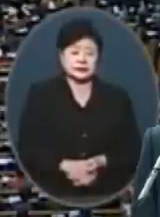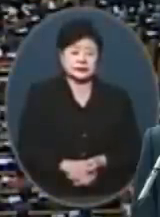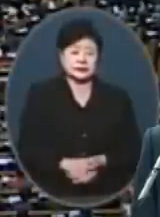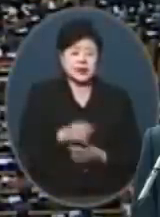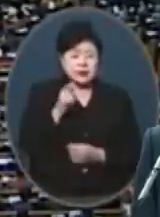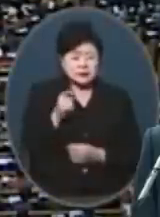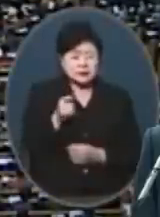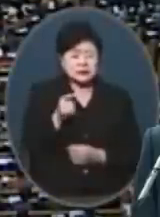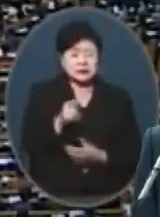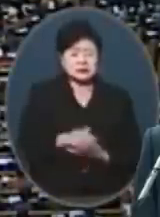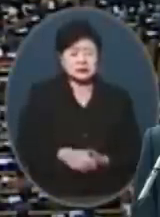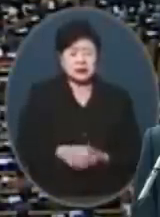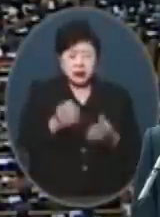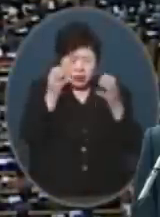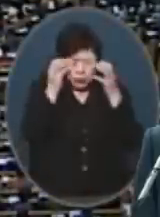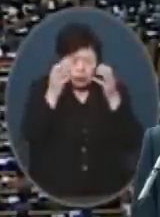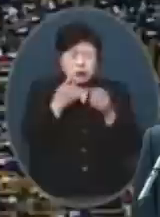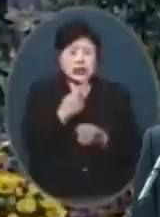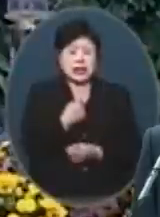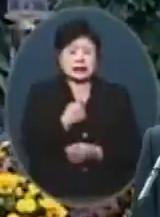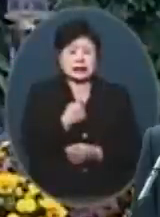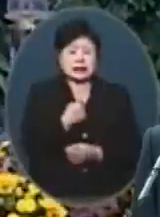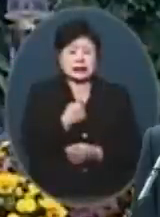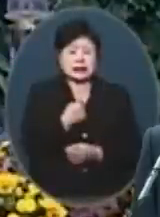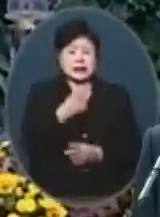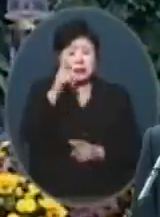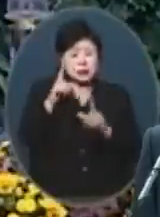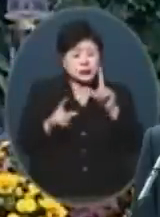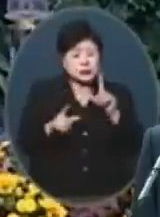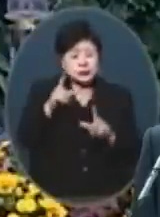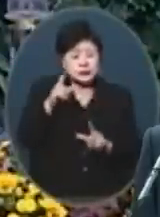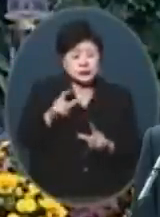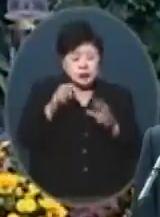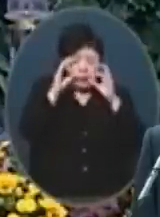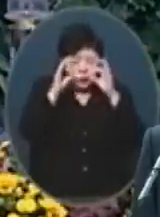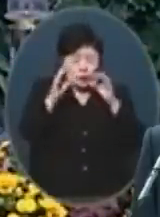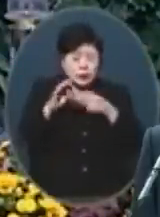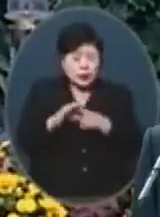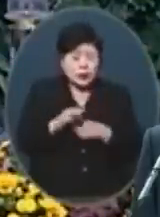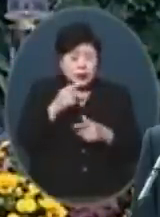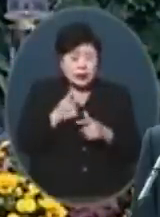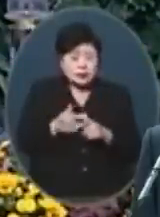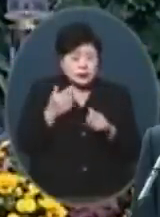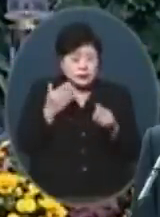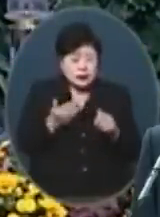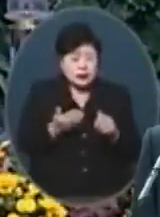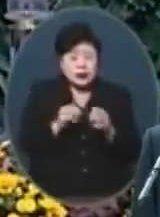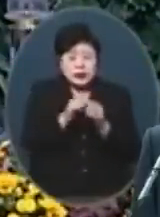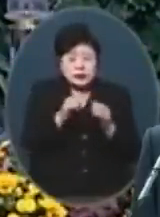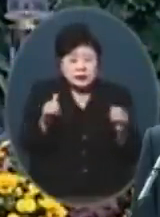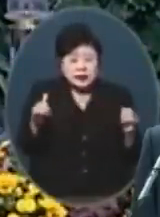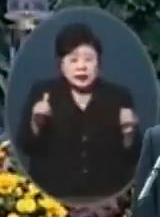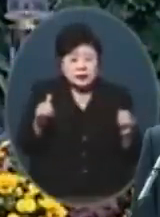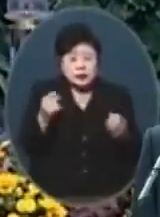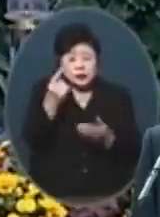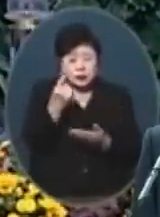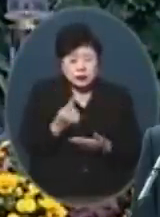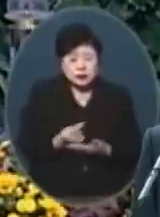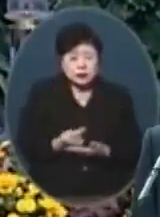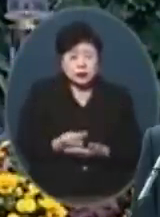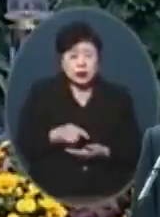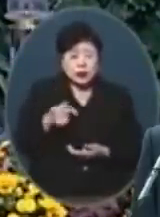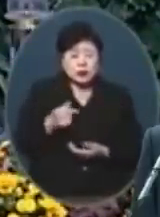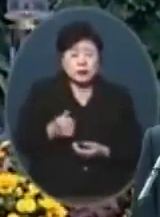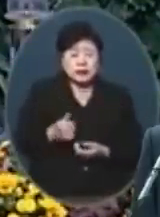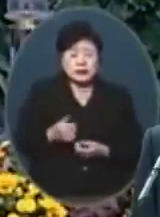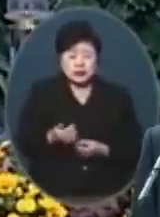그의 고통당하는 모습을 보면 예수님이 사람으로 오시기 전 600년